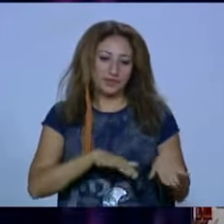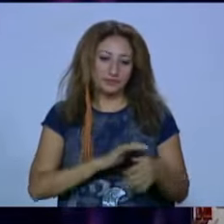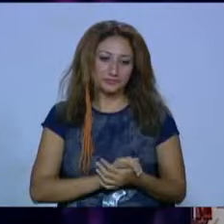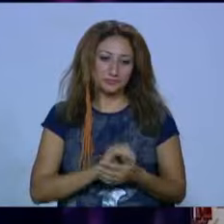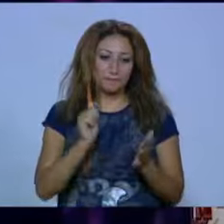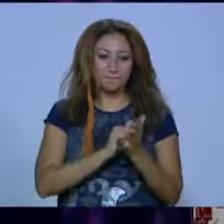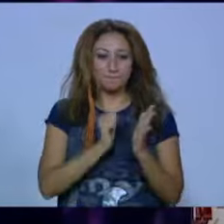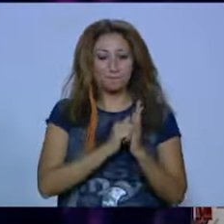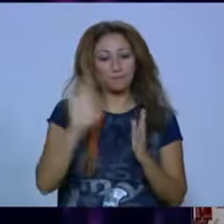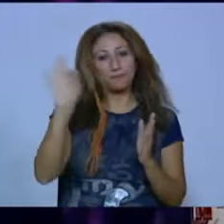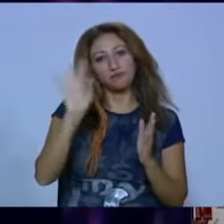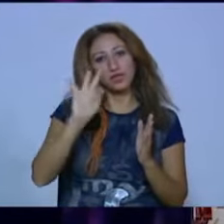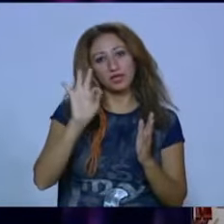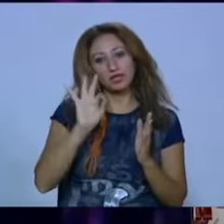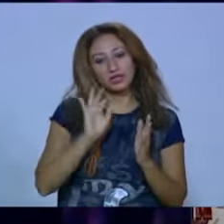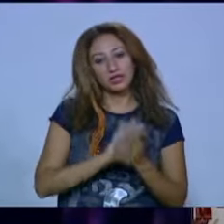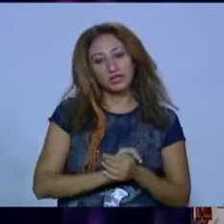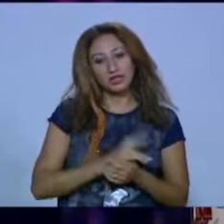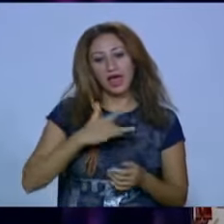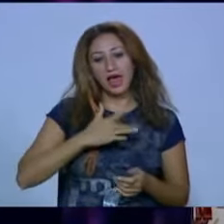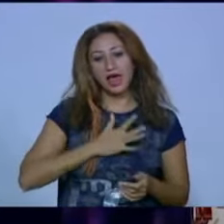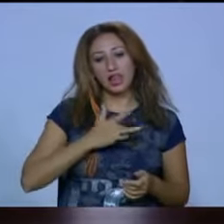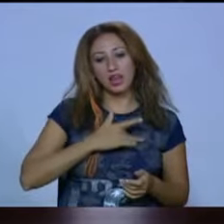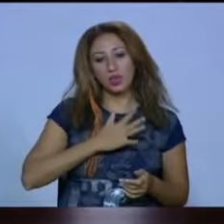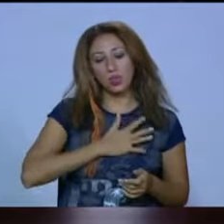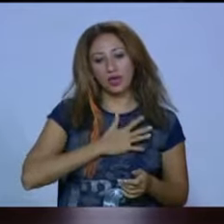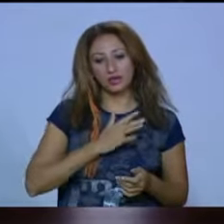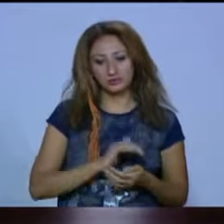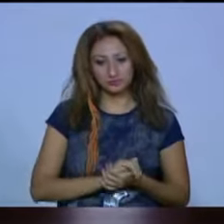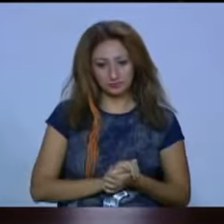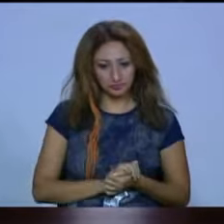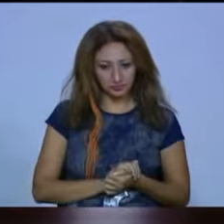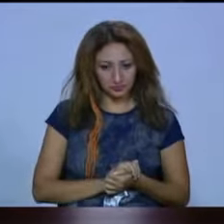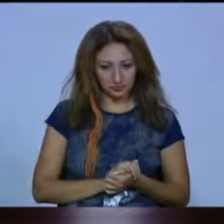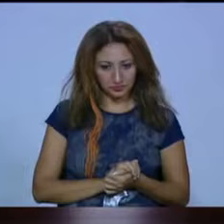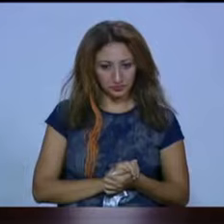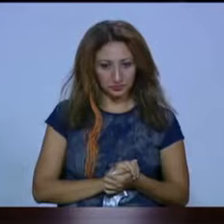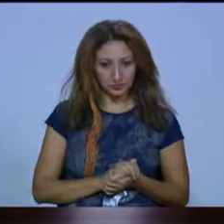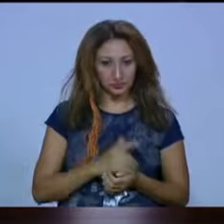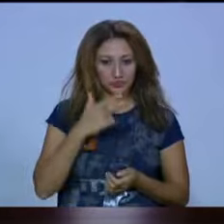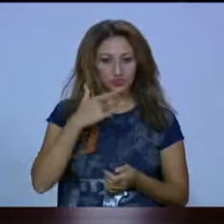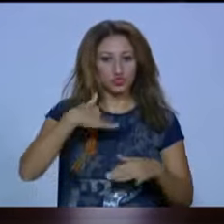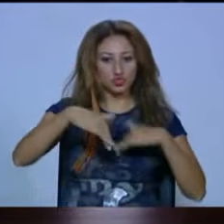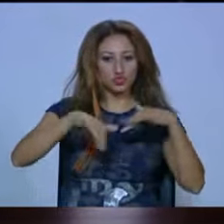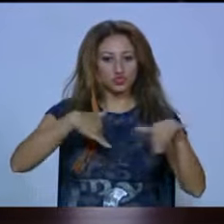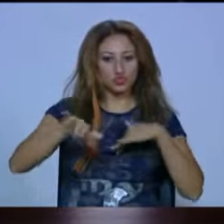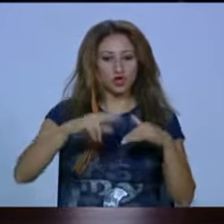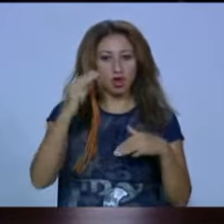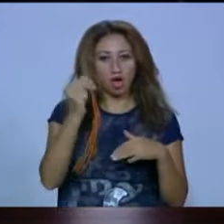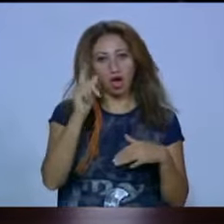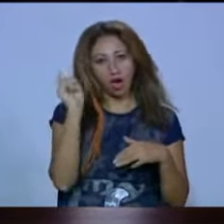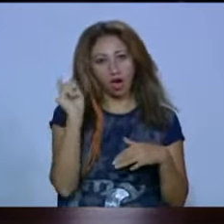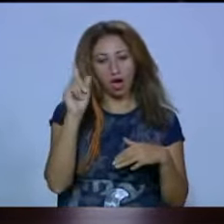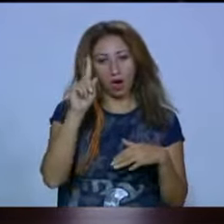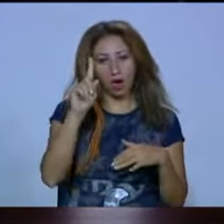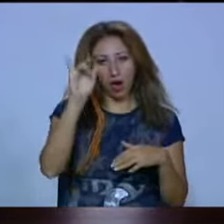ساكنه فين يا استاذه شيماء؟ ساكنه فين؟ انا ساكنه في حلوان في الشارع الغربي. ساكنه فين؟ في حلوان في الشارع الغربي. حلوان الشارع الغربي.